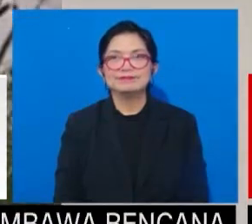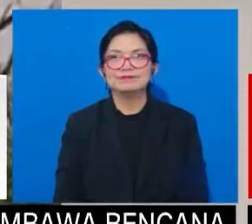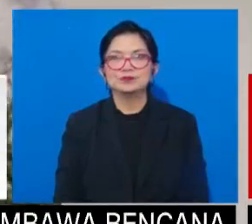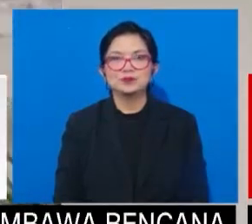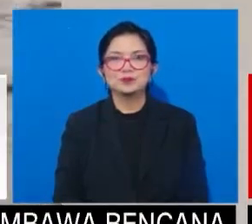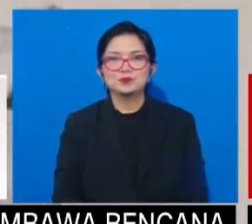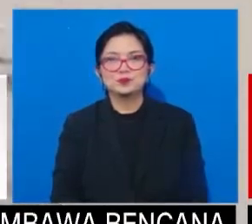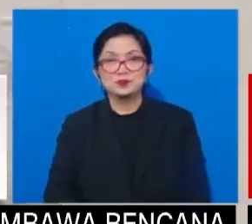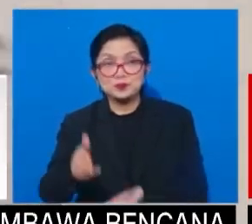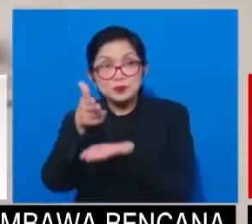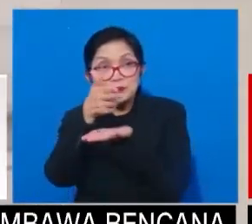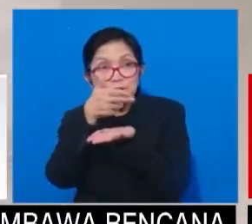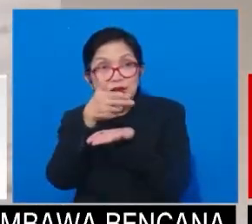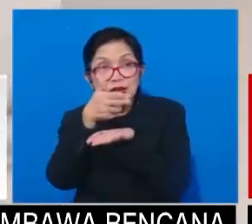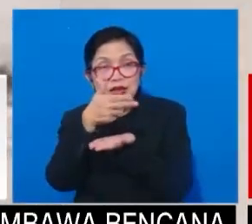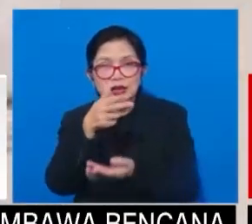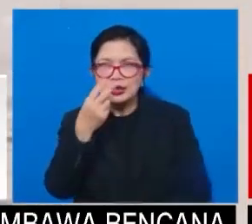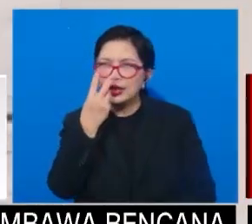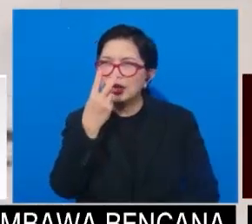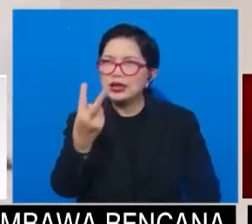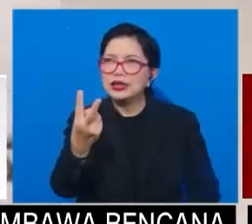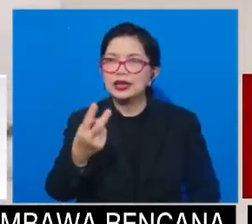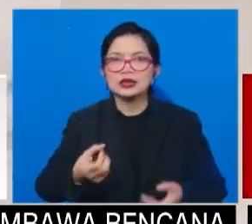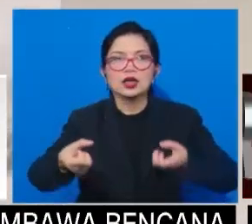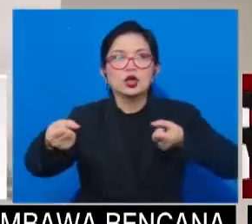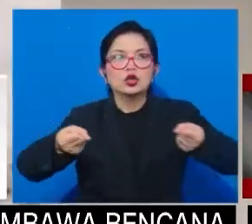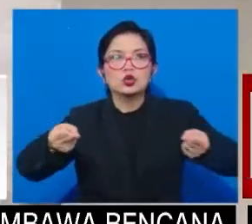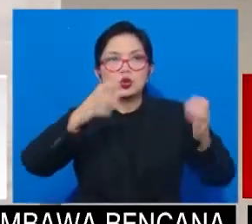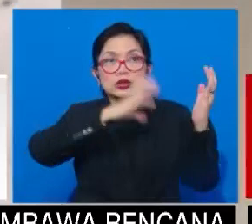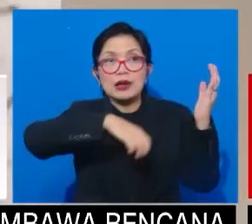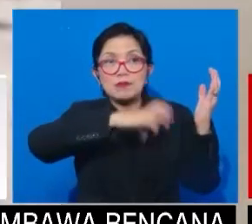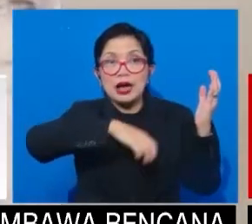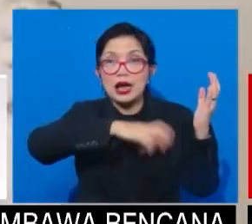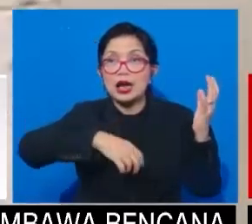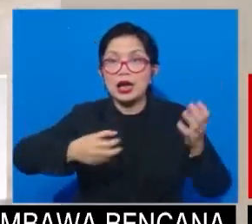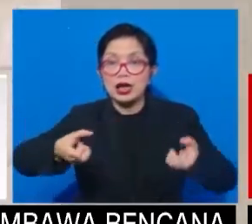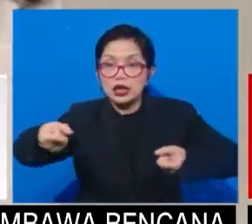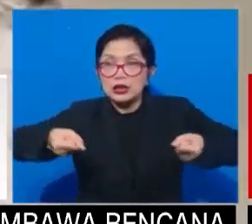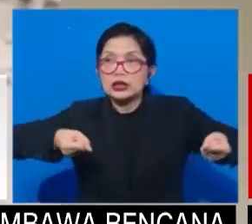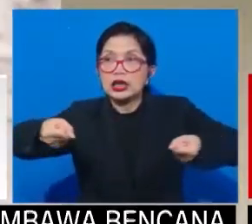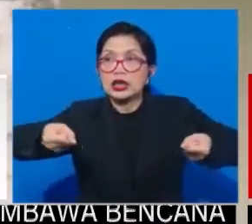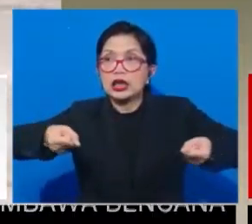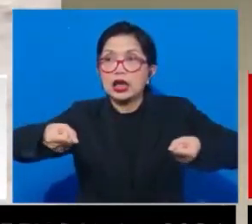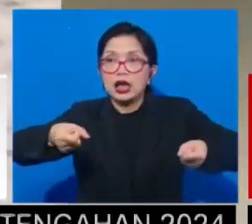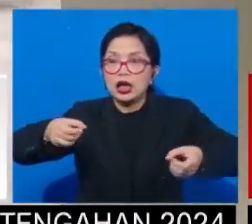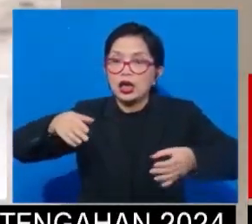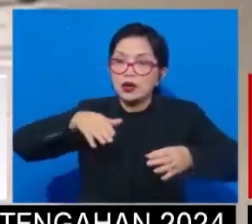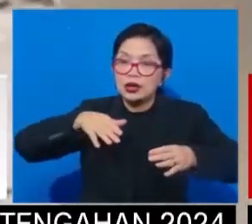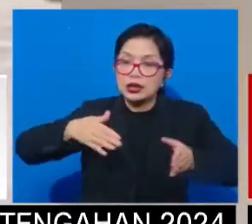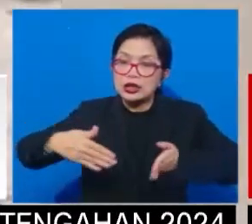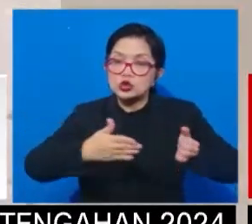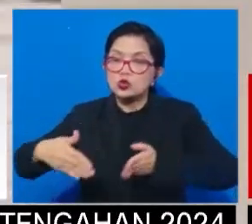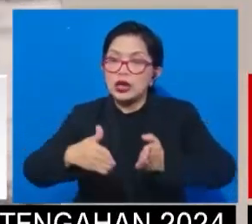Rekaman video amatir warga memperlihatkan detik-detik truk penambang pasir terbawa banjir bandang di Sungai Kacangan, Desa Lemah